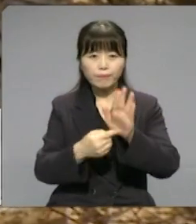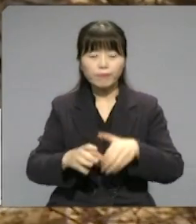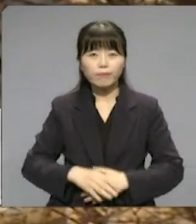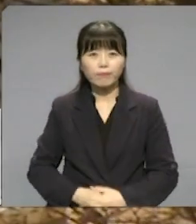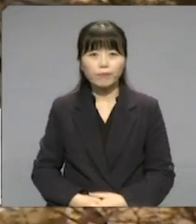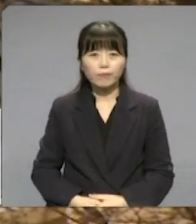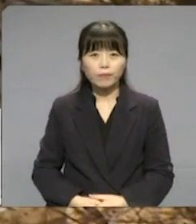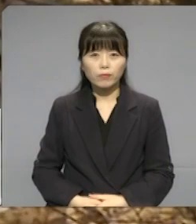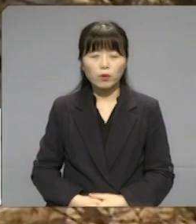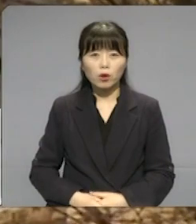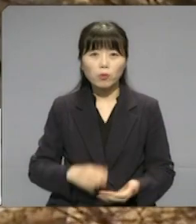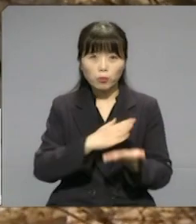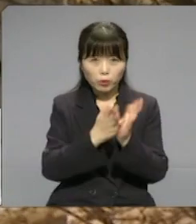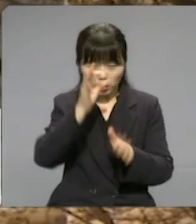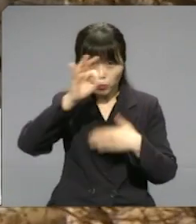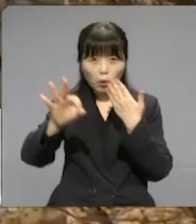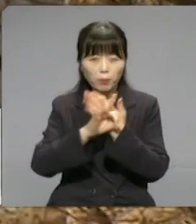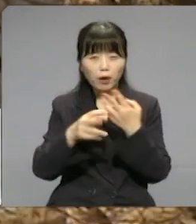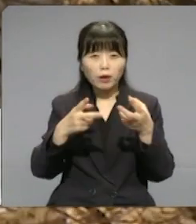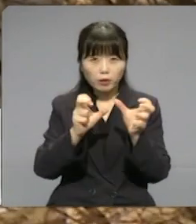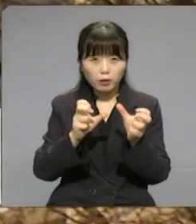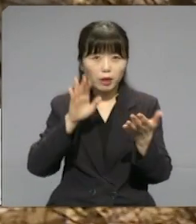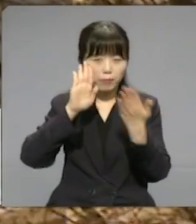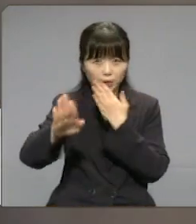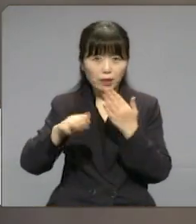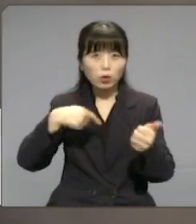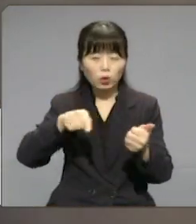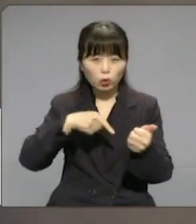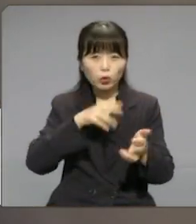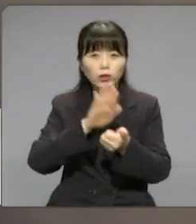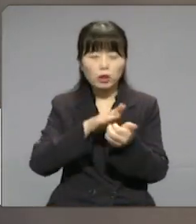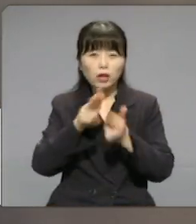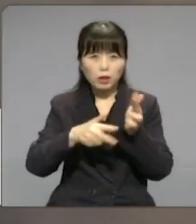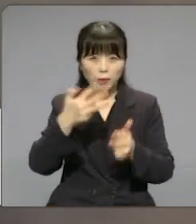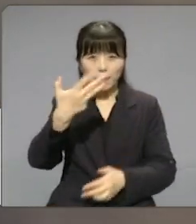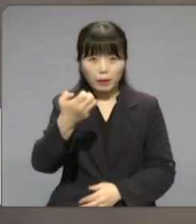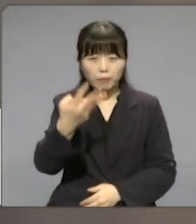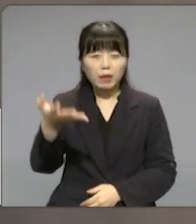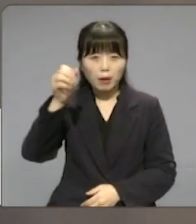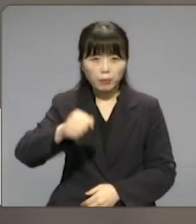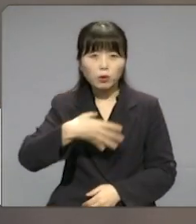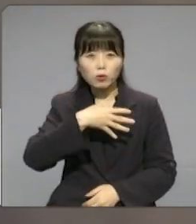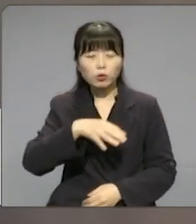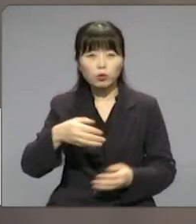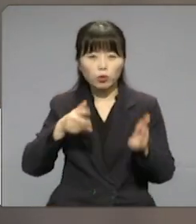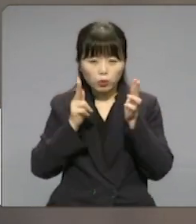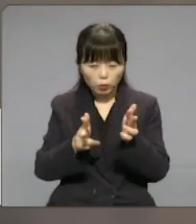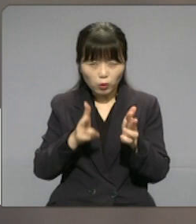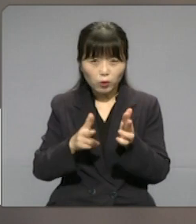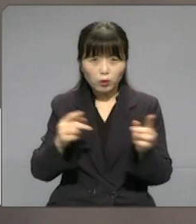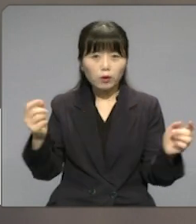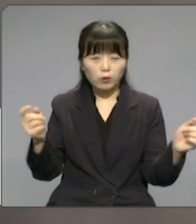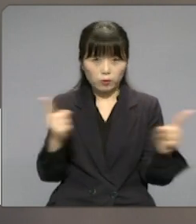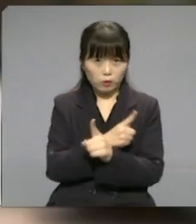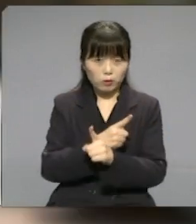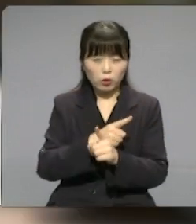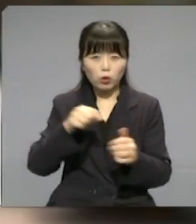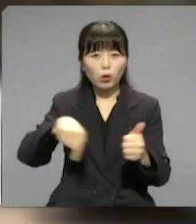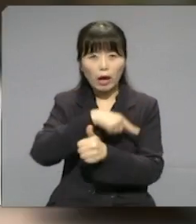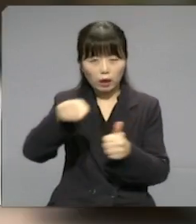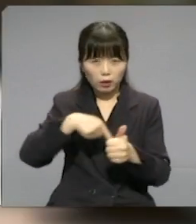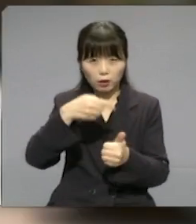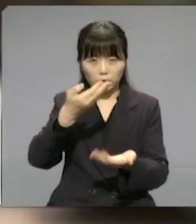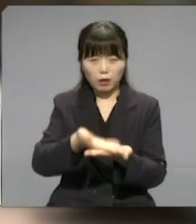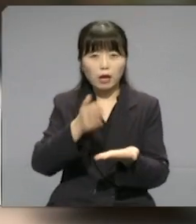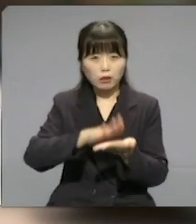밝혔습니다 분야별로 보면 성남 미래교육 지원 사업에 83억 원을 노후 냉난방기 교체 등 교육환경 개선